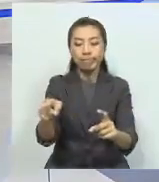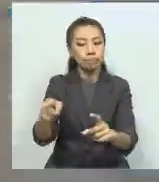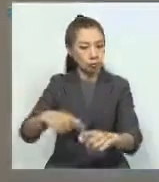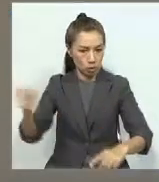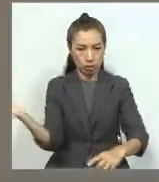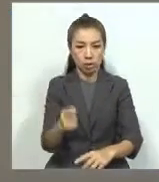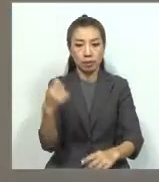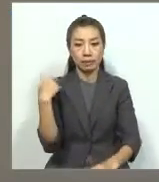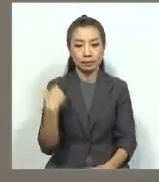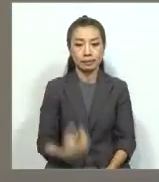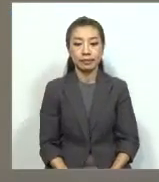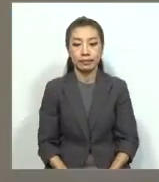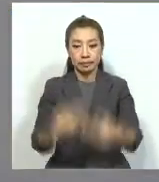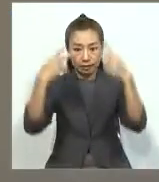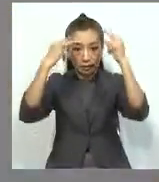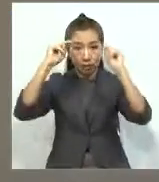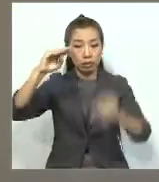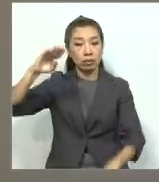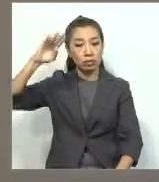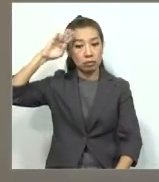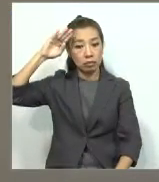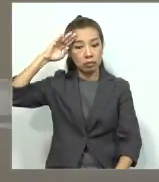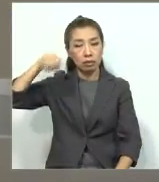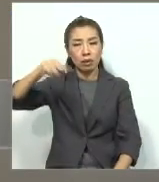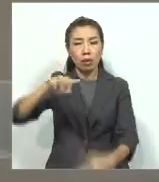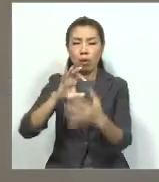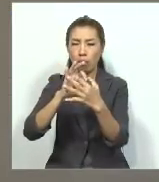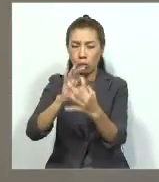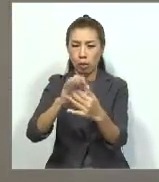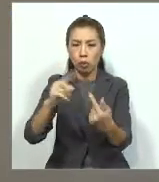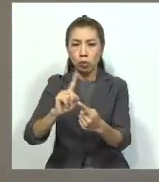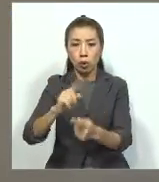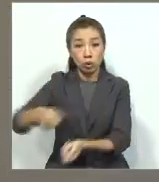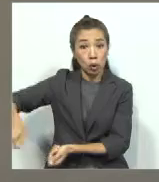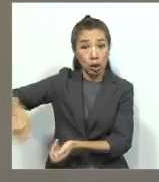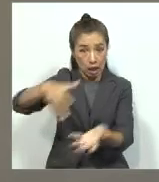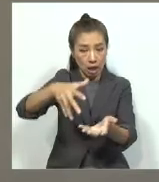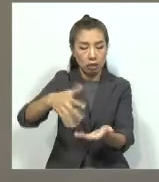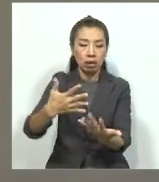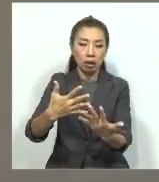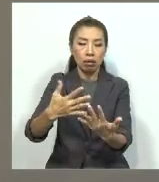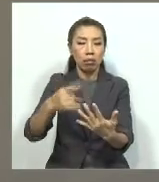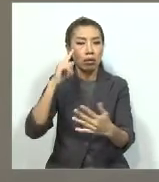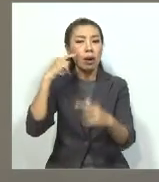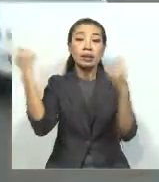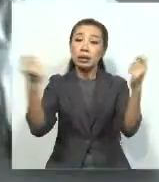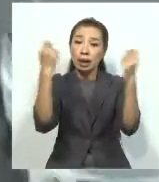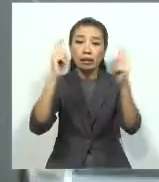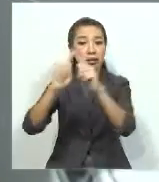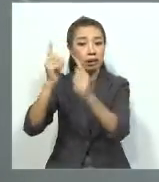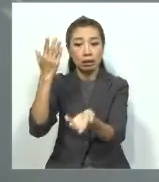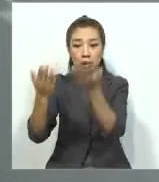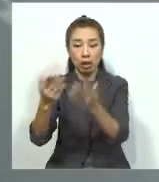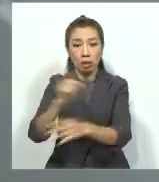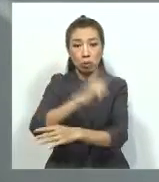พลเอกประยุทธ์จันทร์โอชานายกรัฐมนตรีเป็นห่วงการจราจรในช่วงเทศกาลสงกรานต์และเทศกาลอื่นๆที่มีวันหยุดย